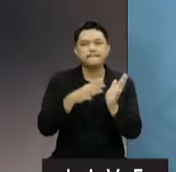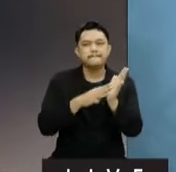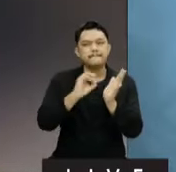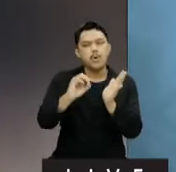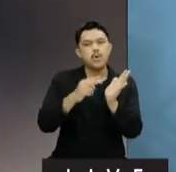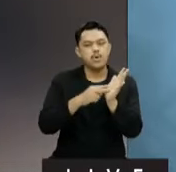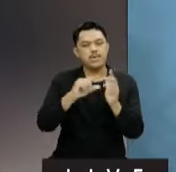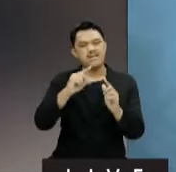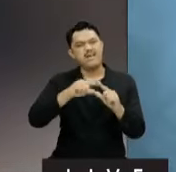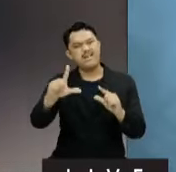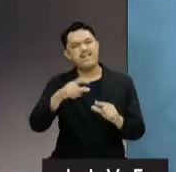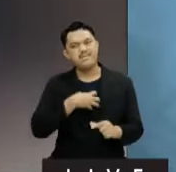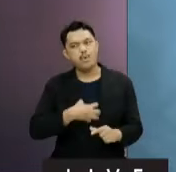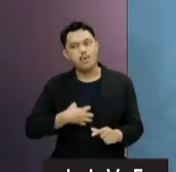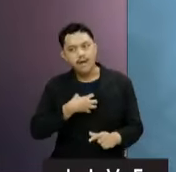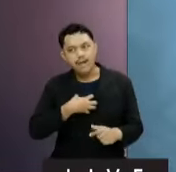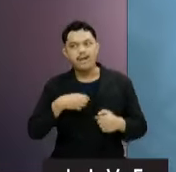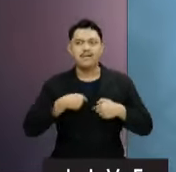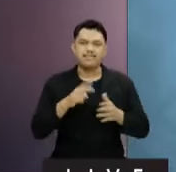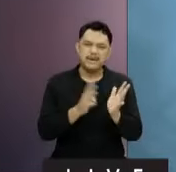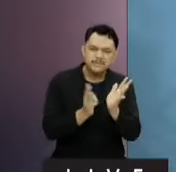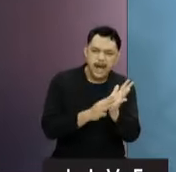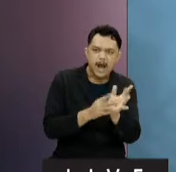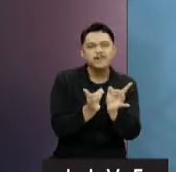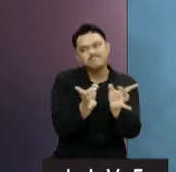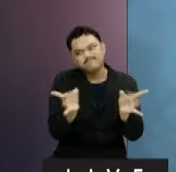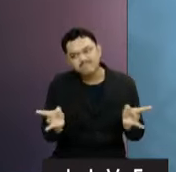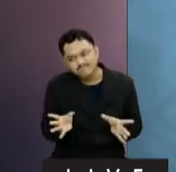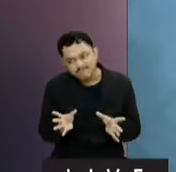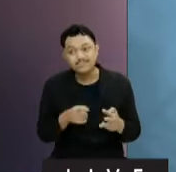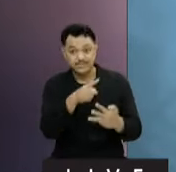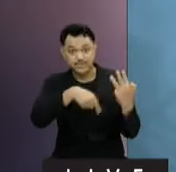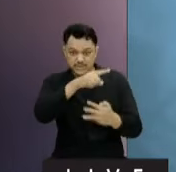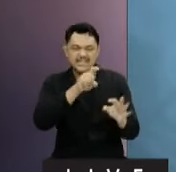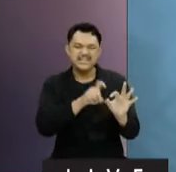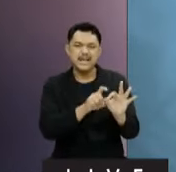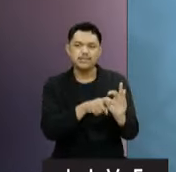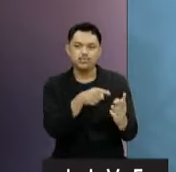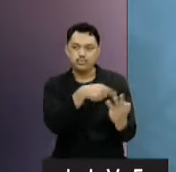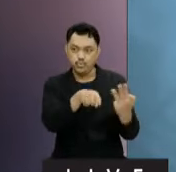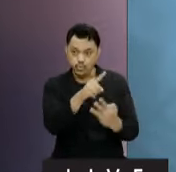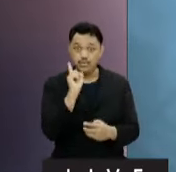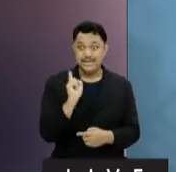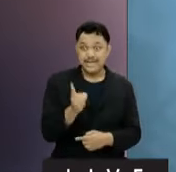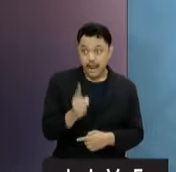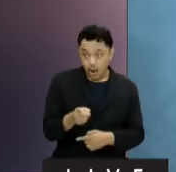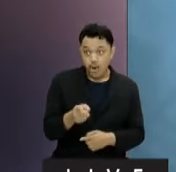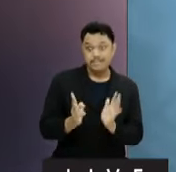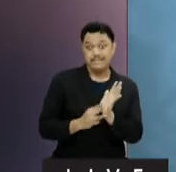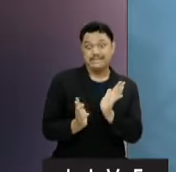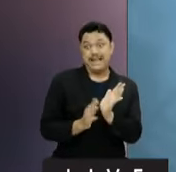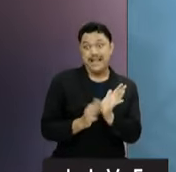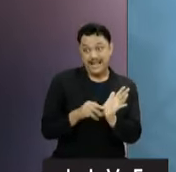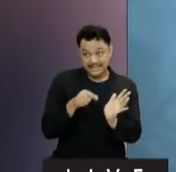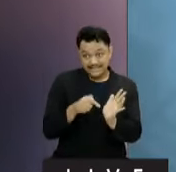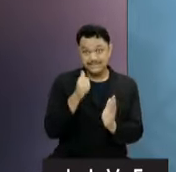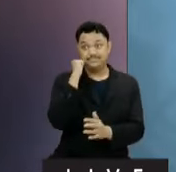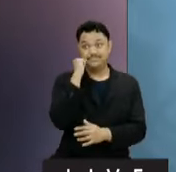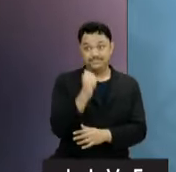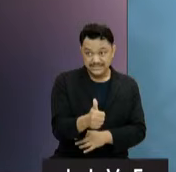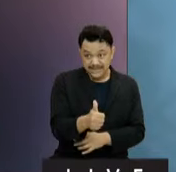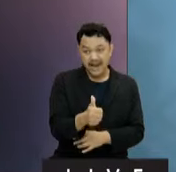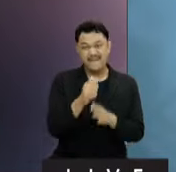yang terbiasa untuk melakukan pemecahan masalah secara problem focus coping, artinya ya masalahnya